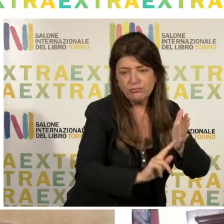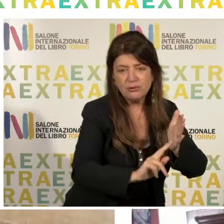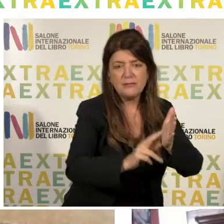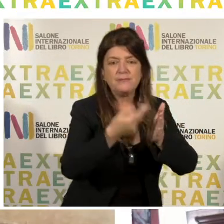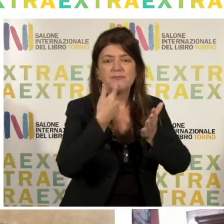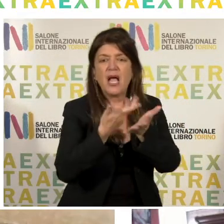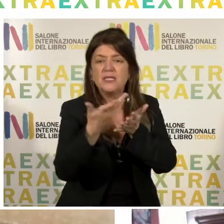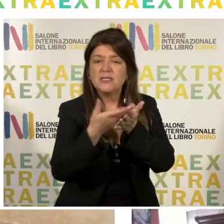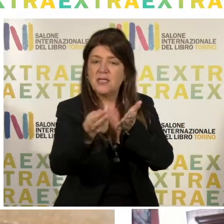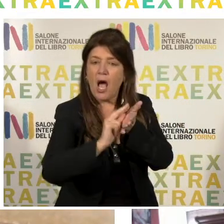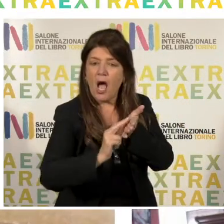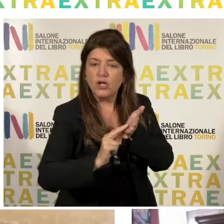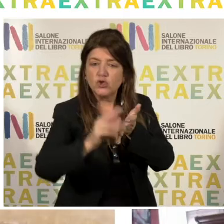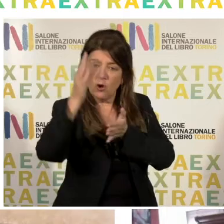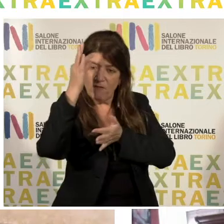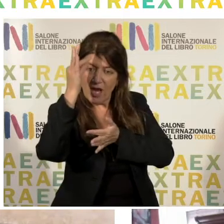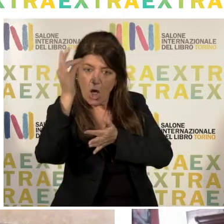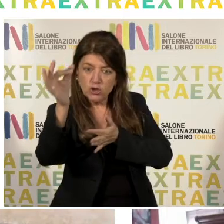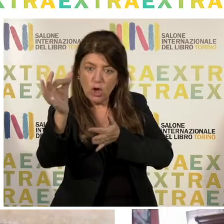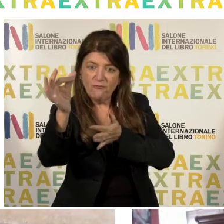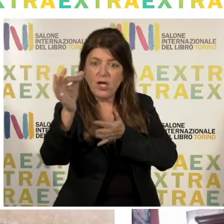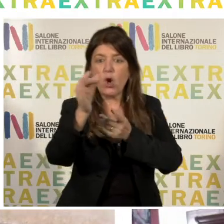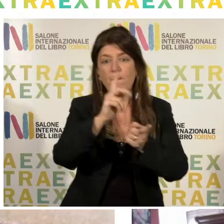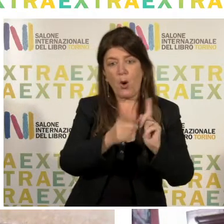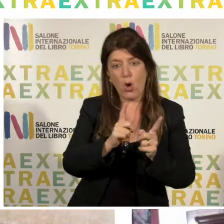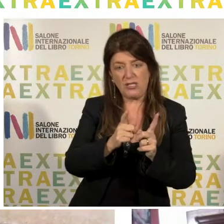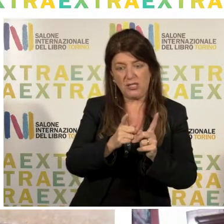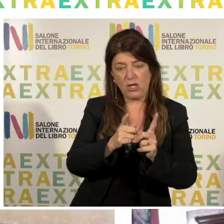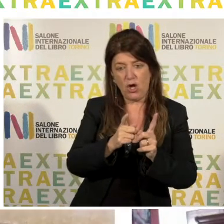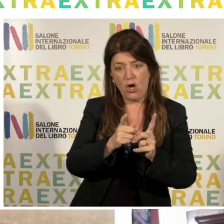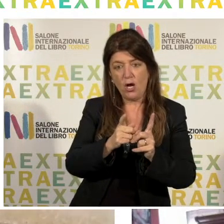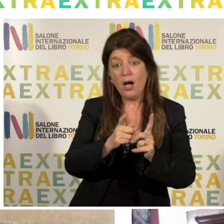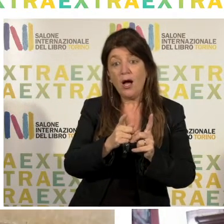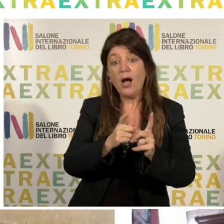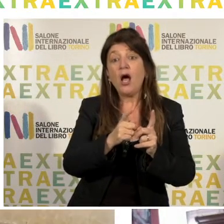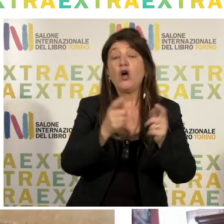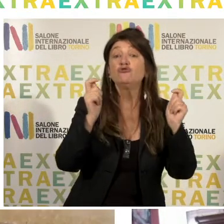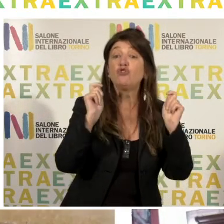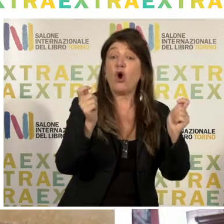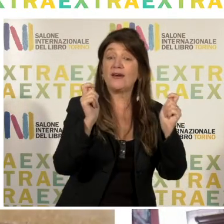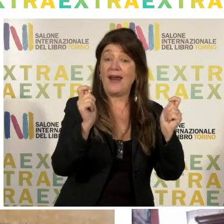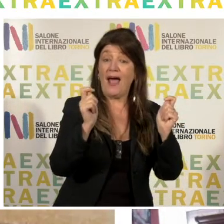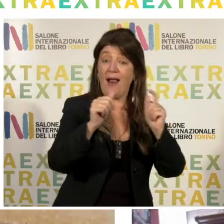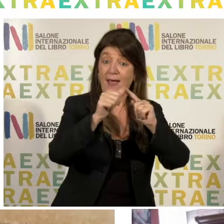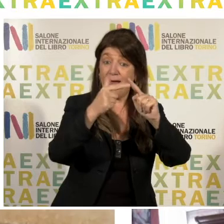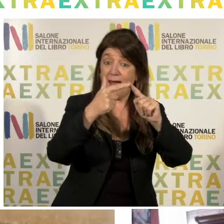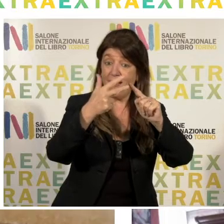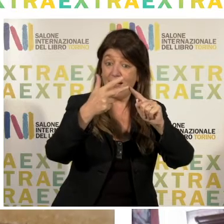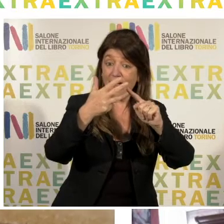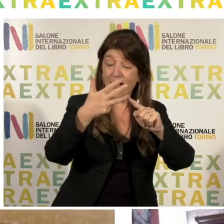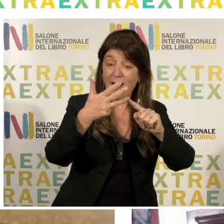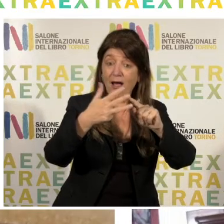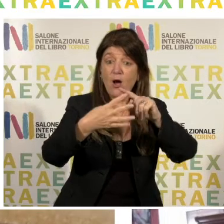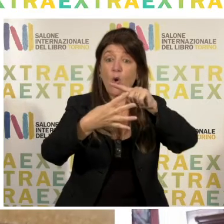filosofico-politico e il giornalismo costituivano quattro attività che Camus considerava